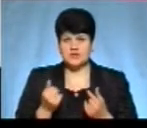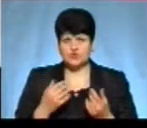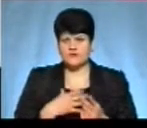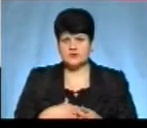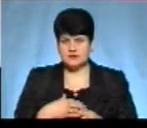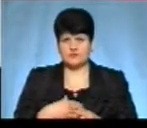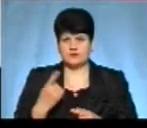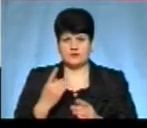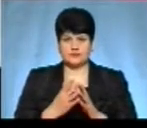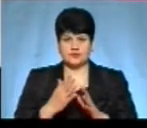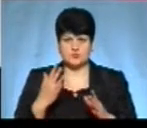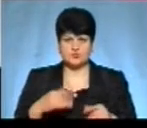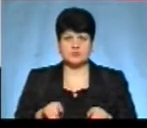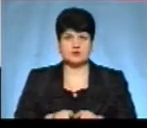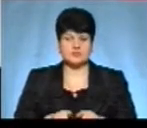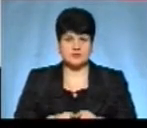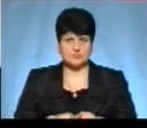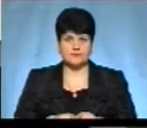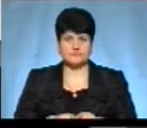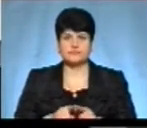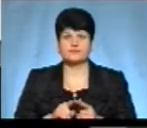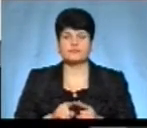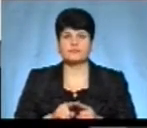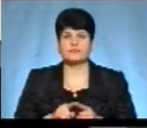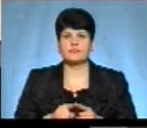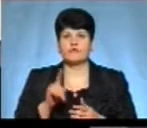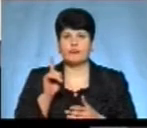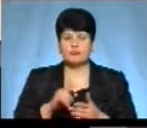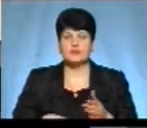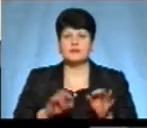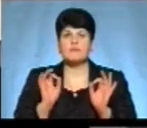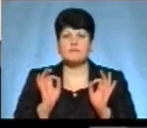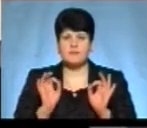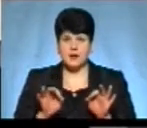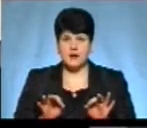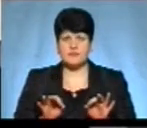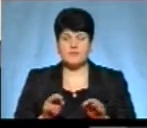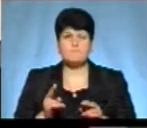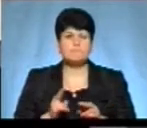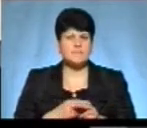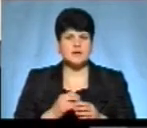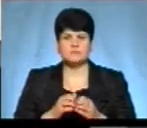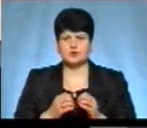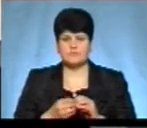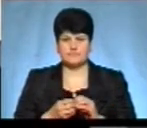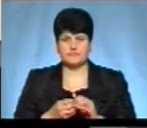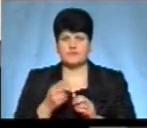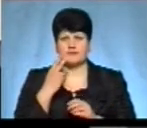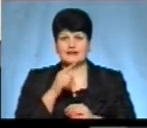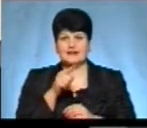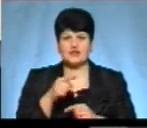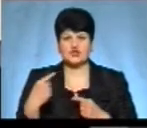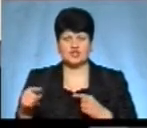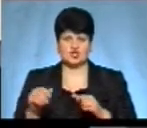це так само вміти правильно, знову ж таки, без емоцій реагувати на ті чи інші речі.